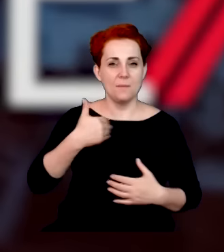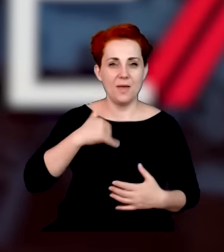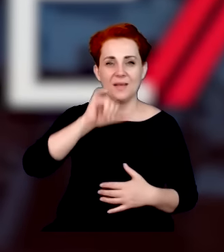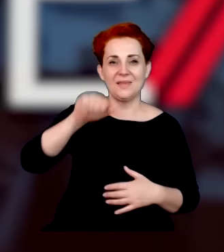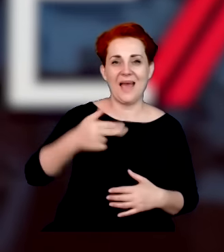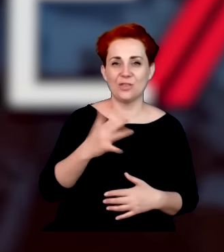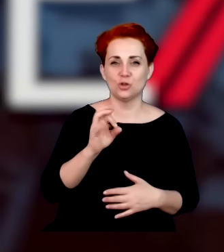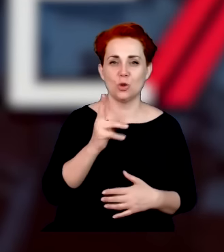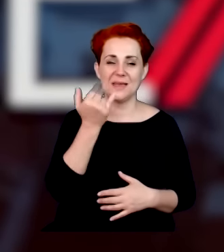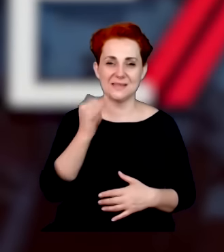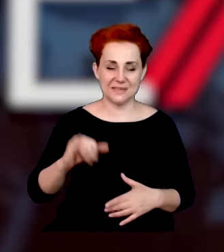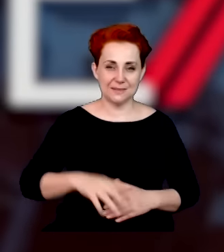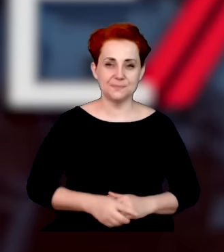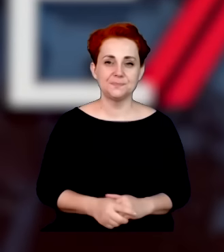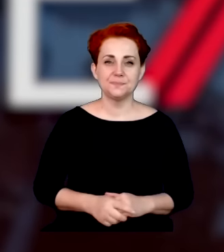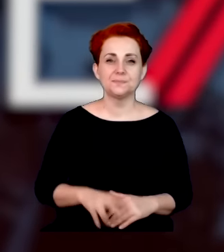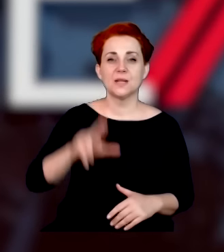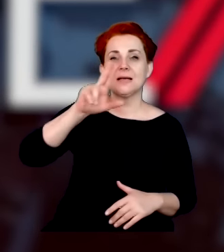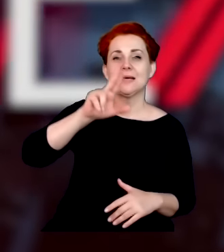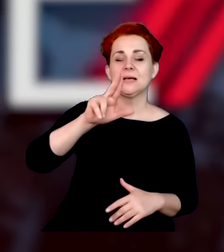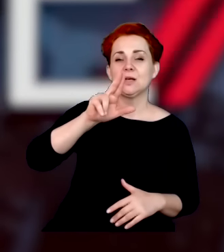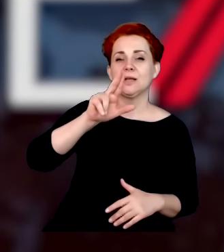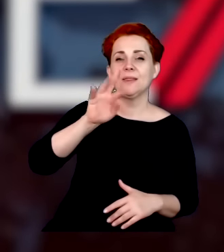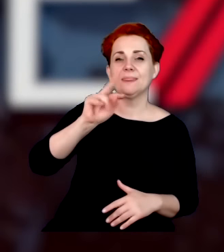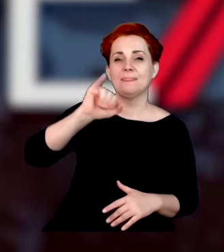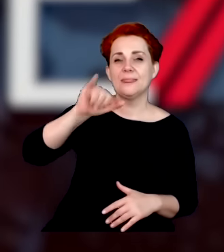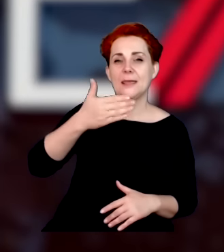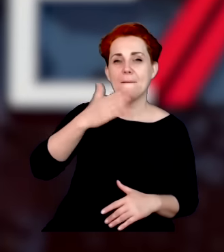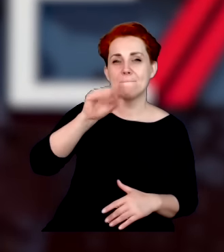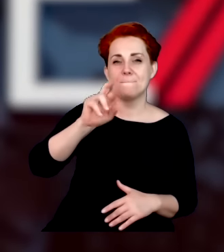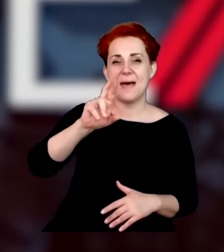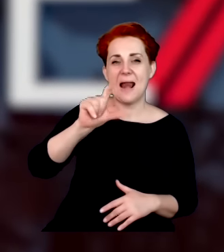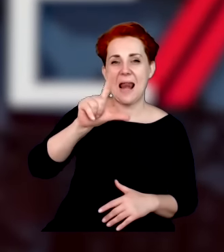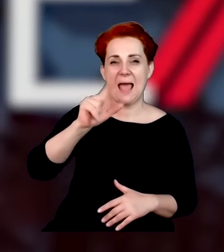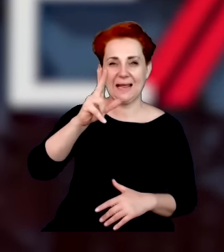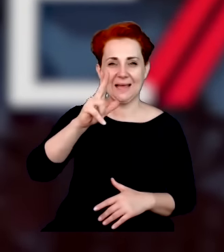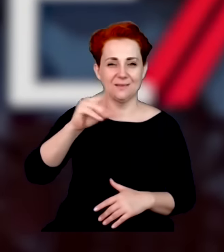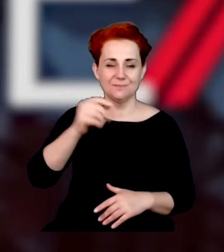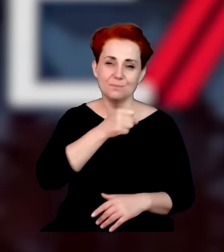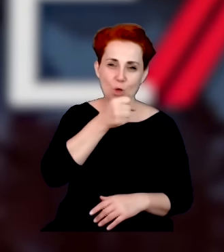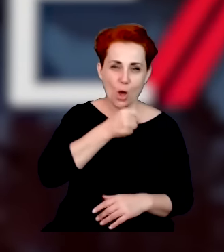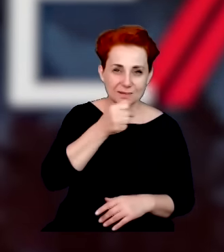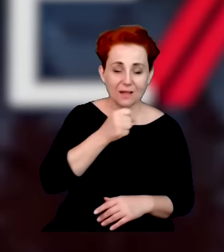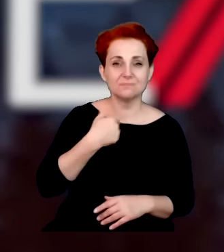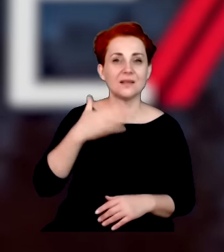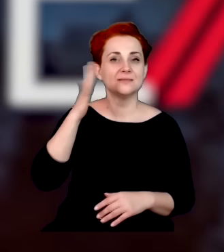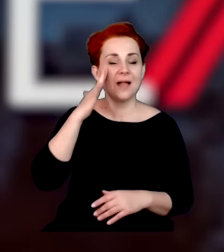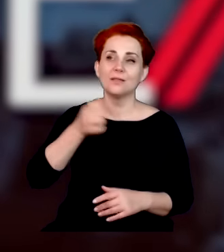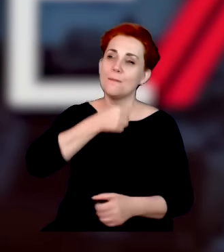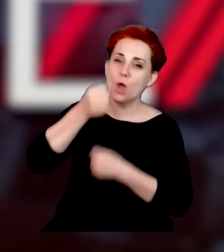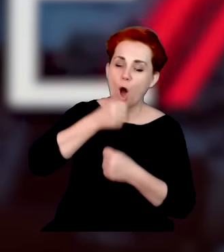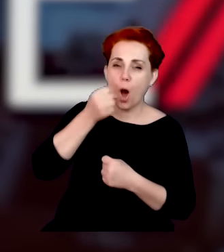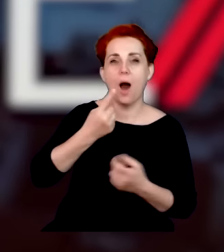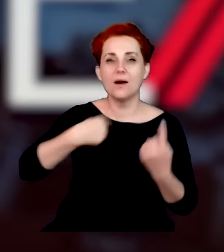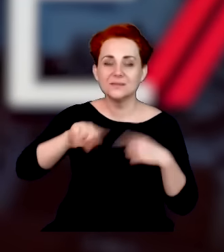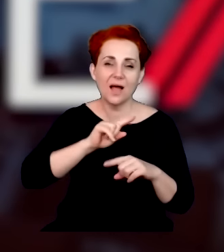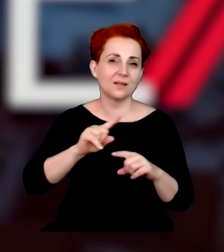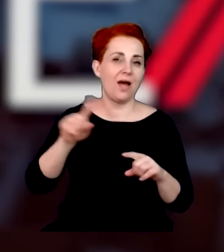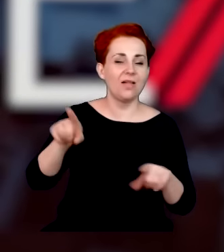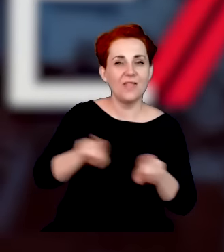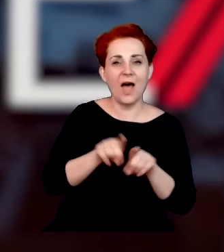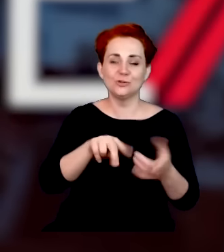Sobieski. Justin Timberlake. Na pewno kojarzą Państwo tego artystę. Do tej pory był znany ze swojej muzycznej twórczości i zdolności